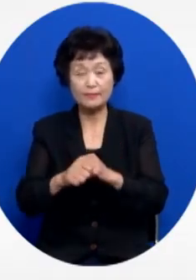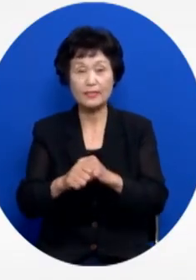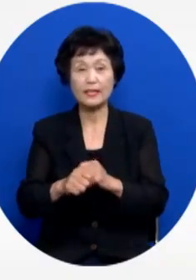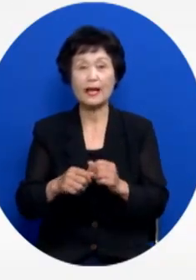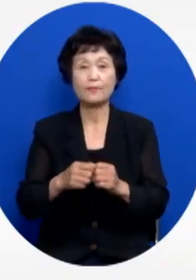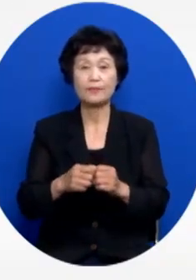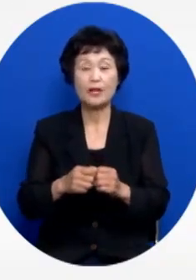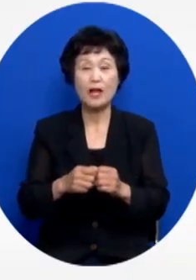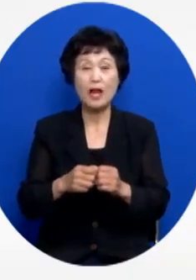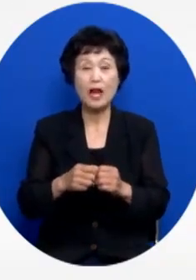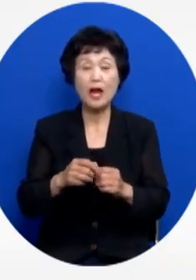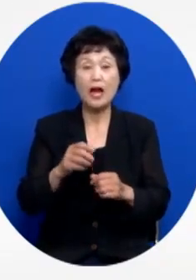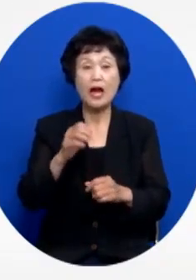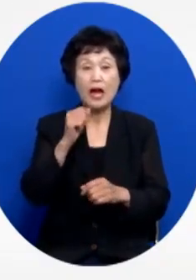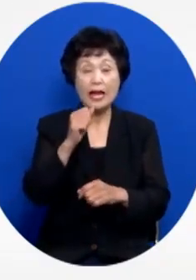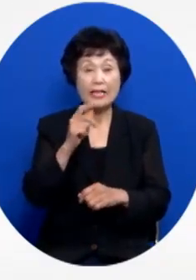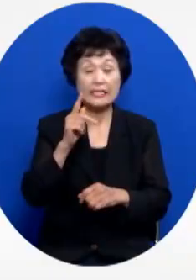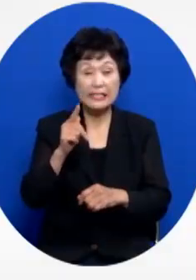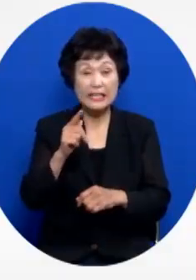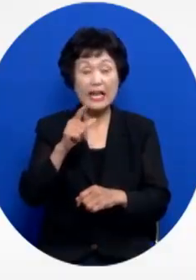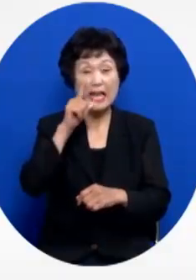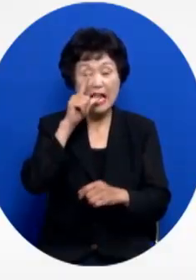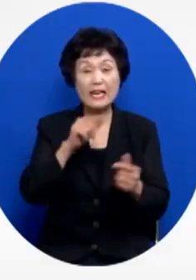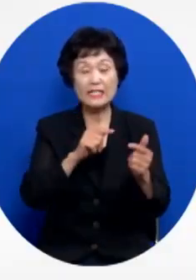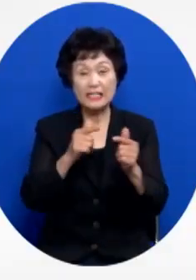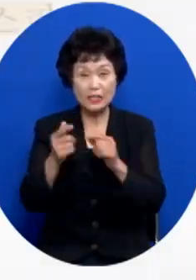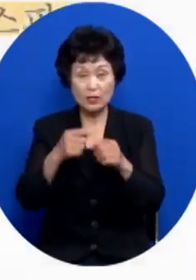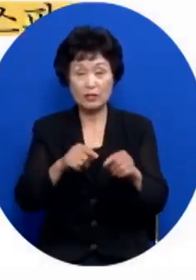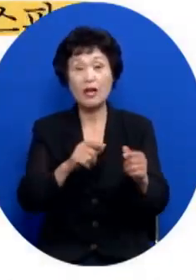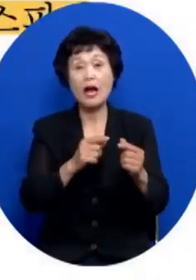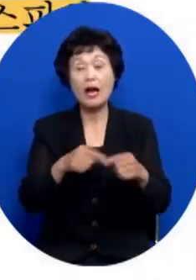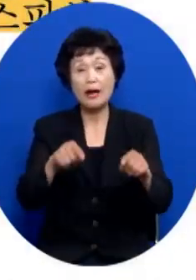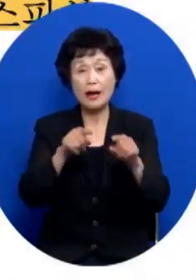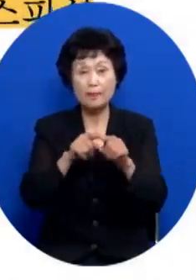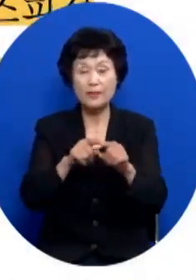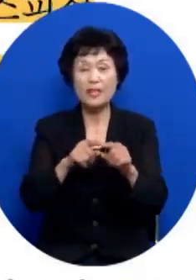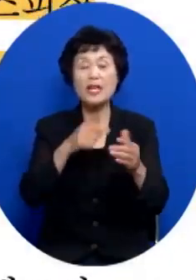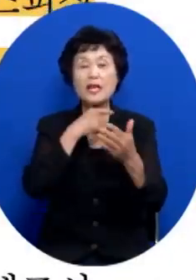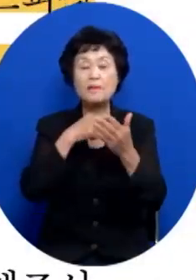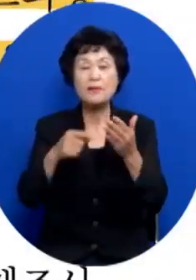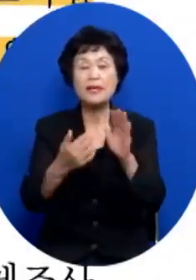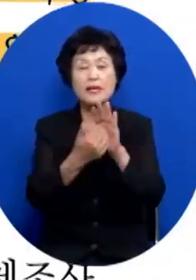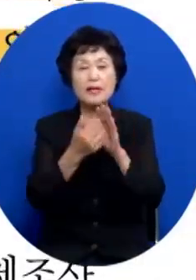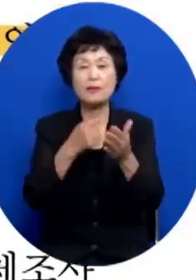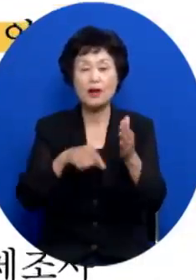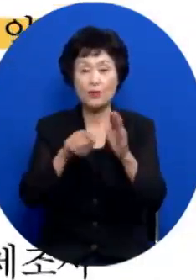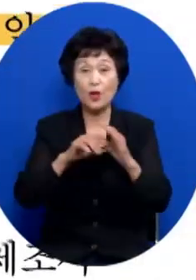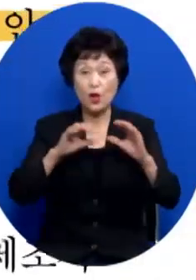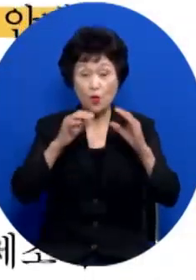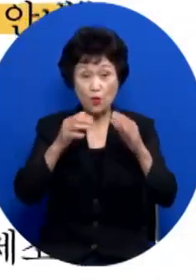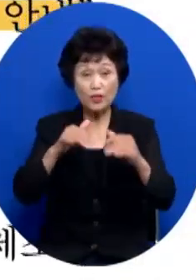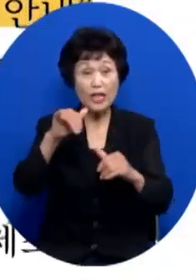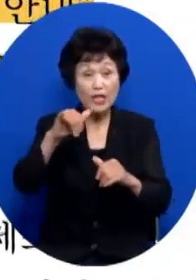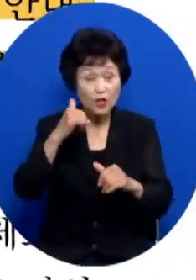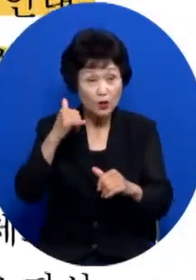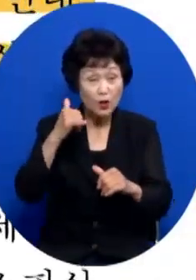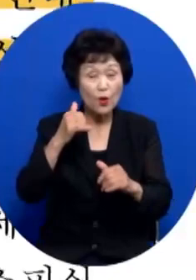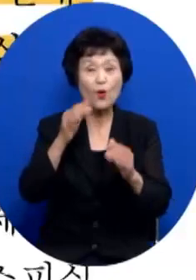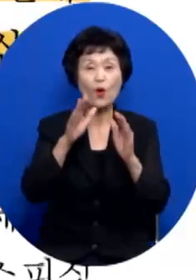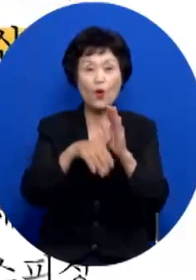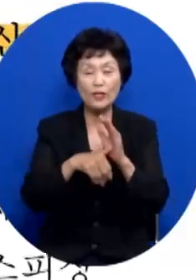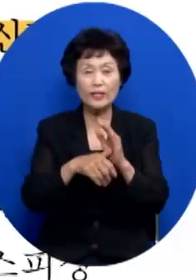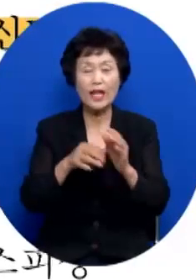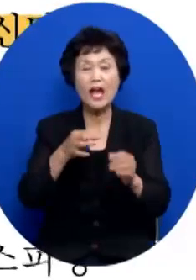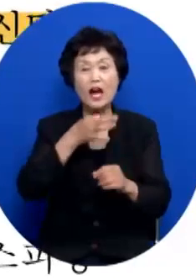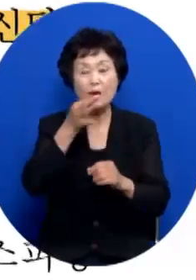과학기술정보통신부는 통신사들과 함께 국제전화를 악용한 보이스피싱 피해 예방을 위해 국제전화 수신 시 음성으로